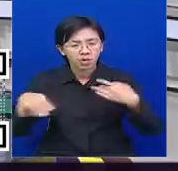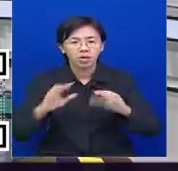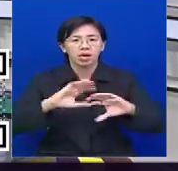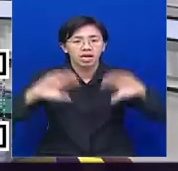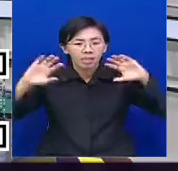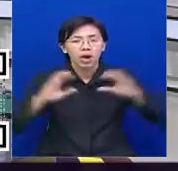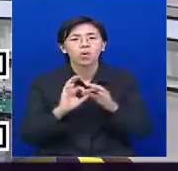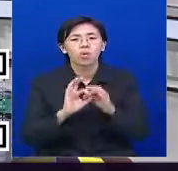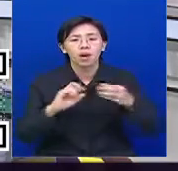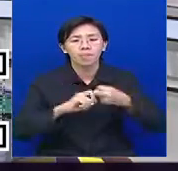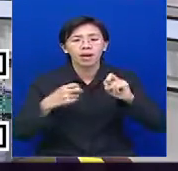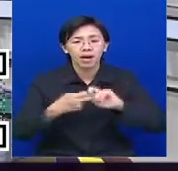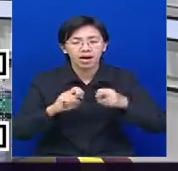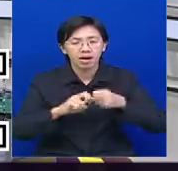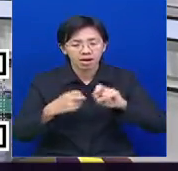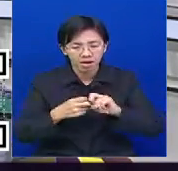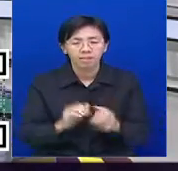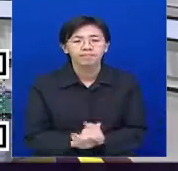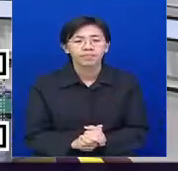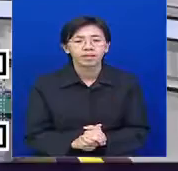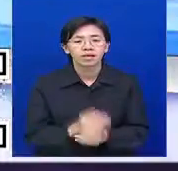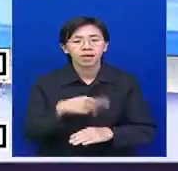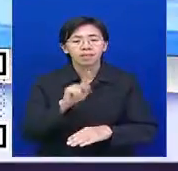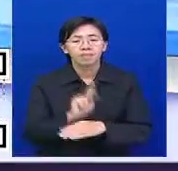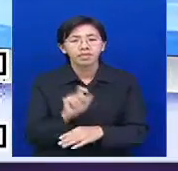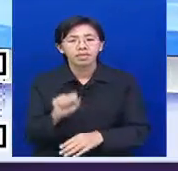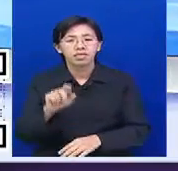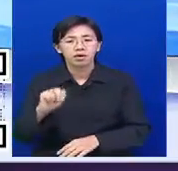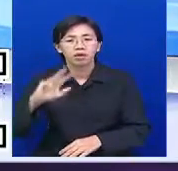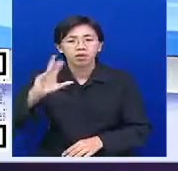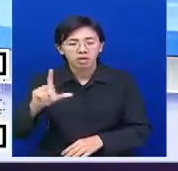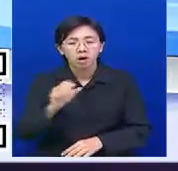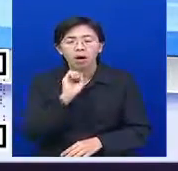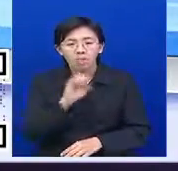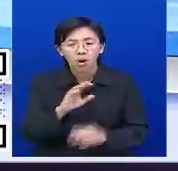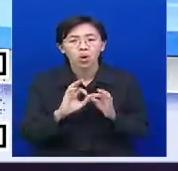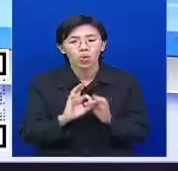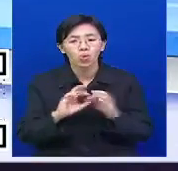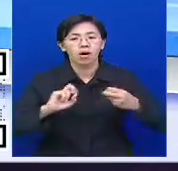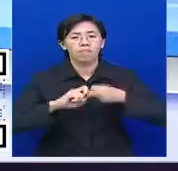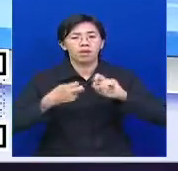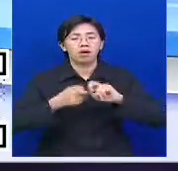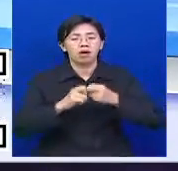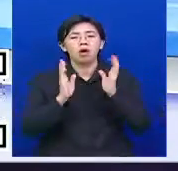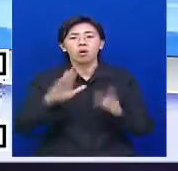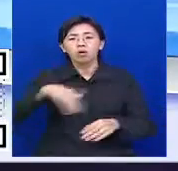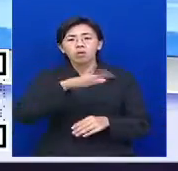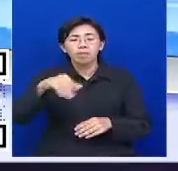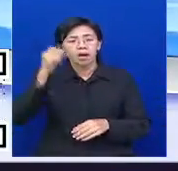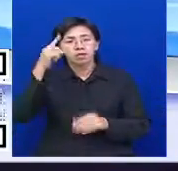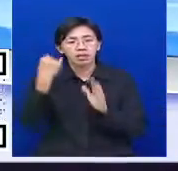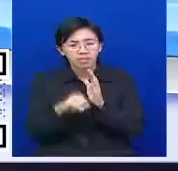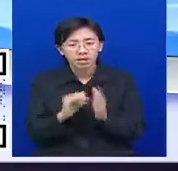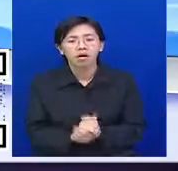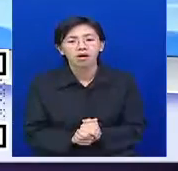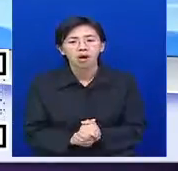ก็มีความเป็นห่วงในเรื่องนี้อยู่เหมือนกันล่าสุดค่ะทางประธานสภานิติบัญญัติแห่งชาติก็บอกว่าเป็นห่วงนะคะการแปลความหมายของผลประชามติในท